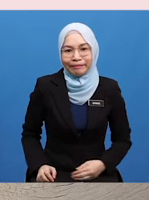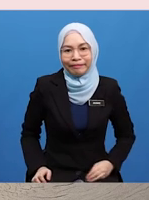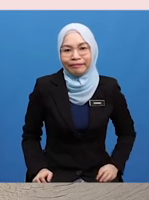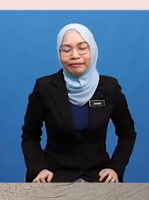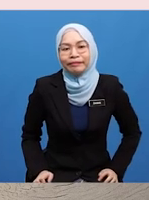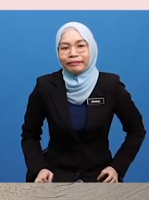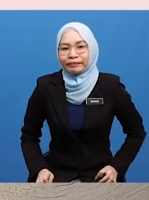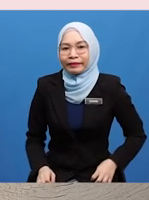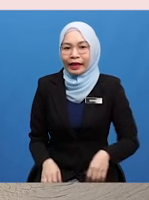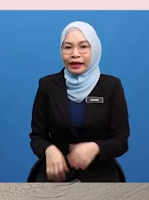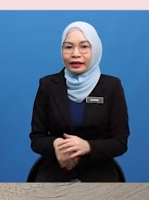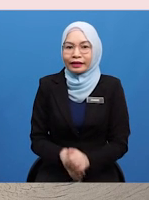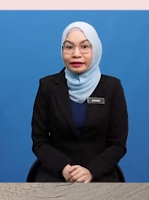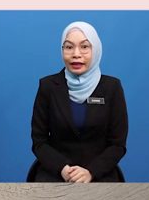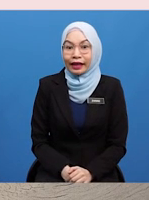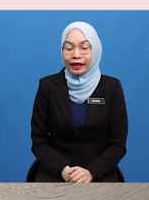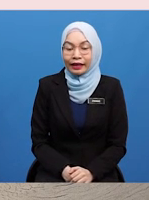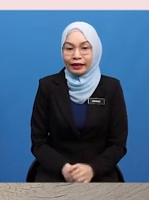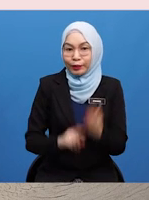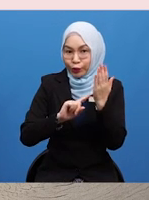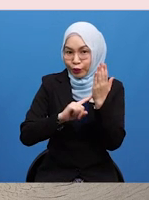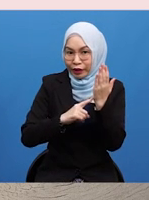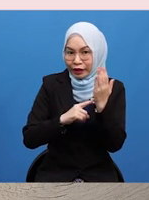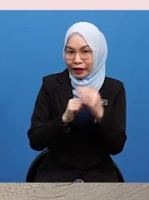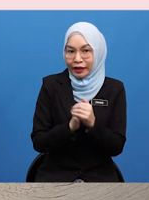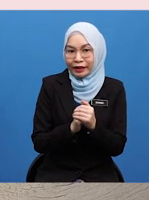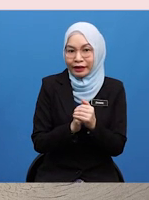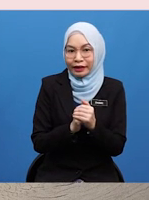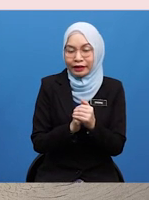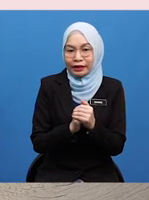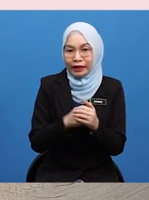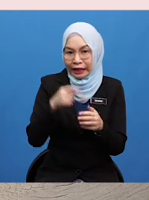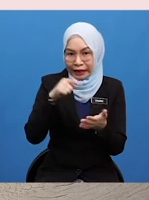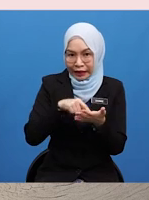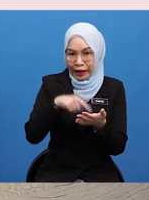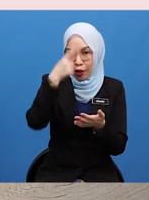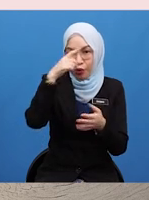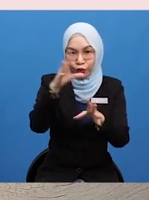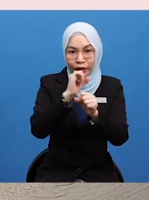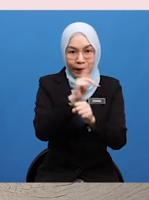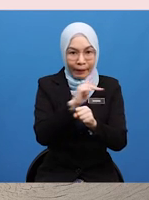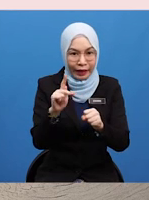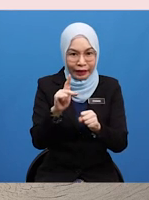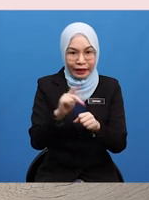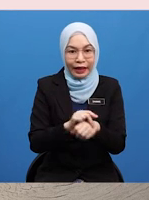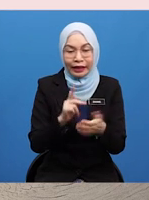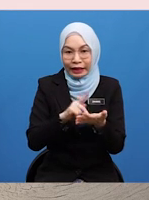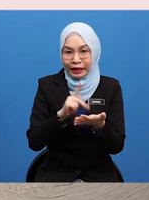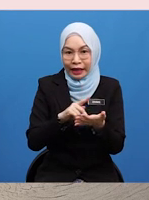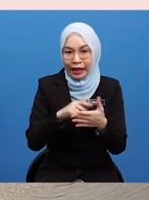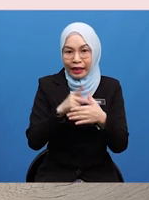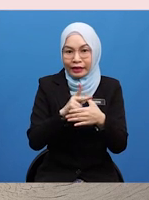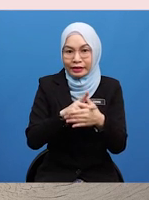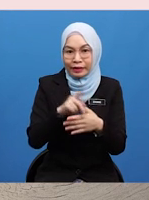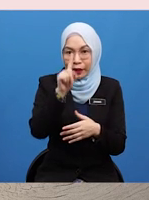air selepas batu dimasukkan. Bagi mendapatkan isi padu sebiji batu, bacaan